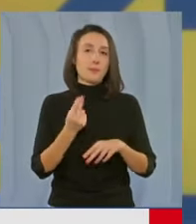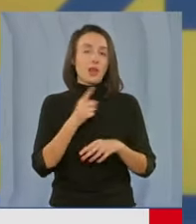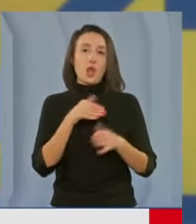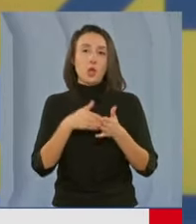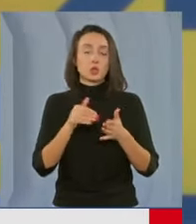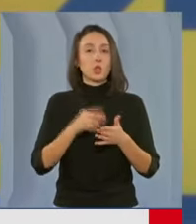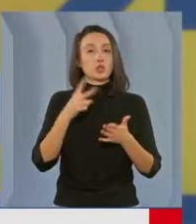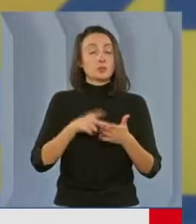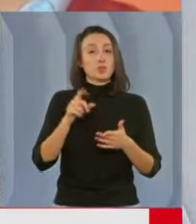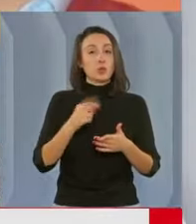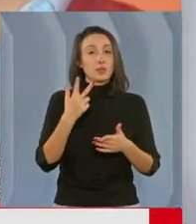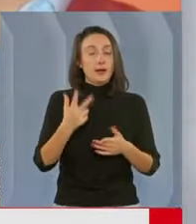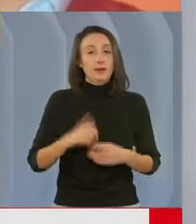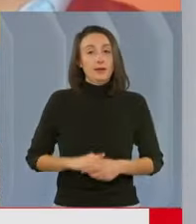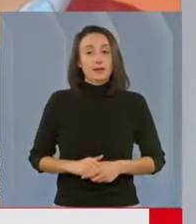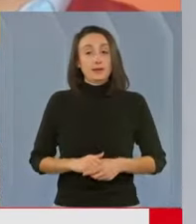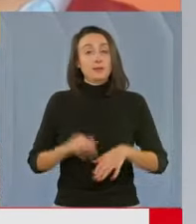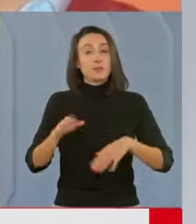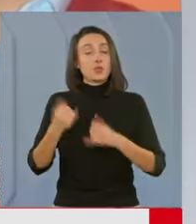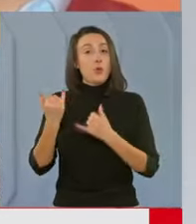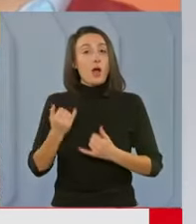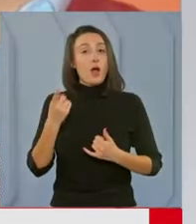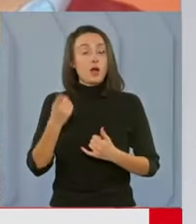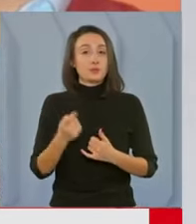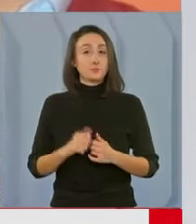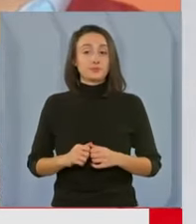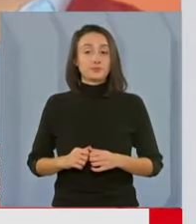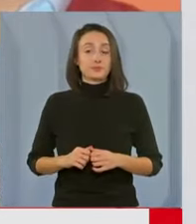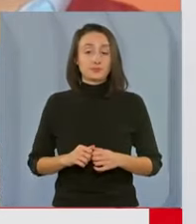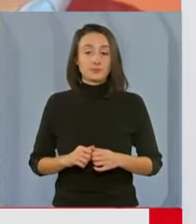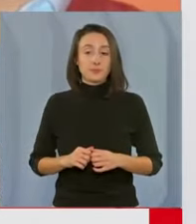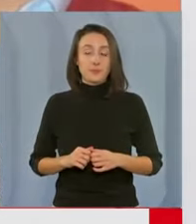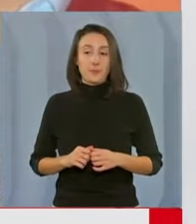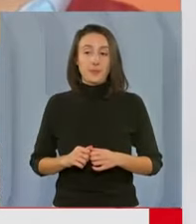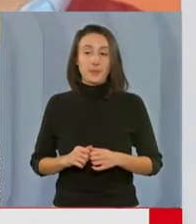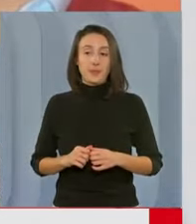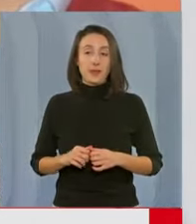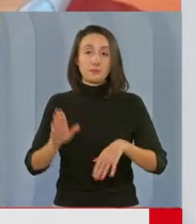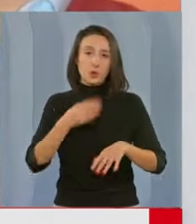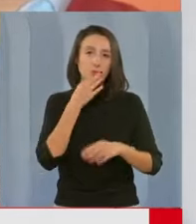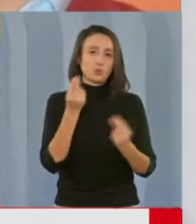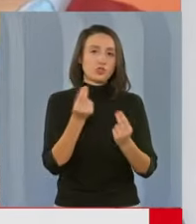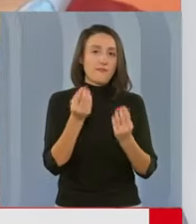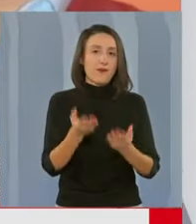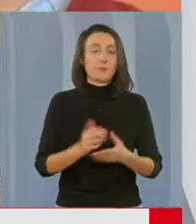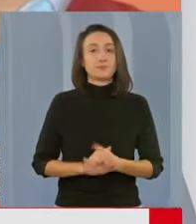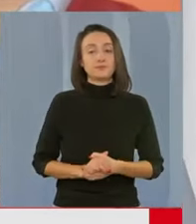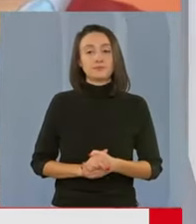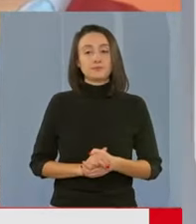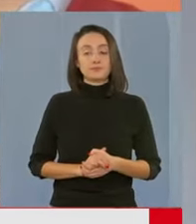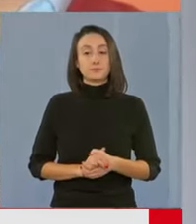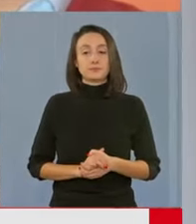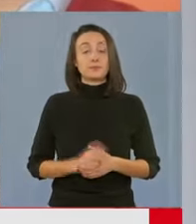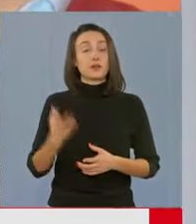necheltuiți în 2023. Ministerul a venit apoi cu o precizare, a spus că a fost organizat